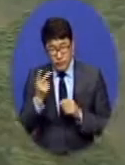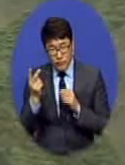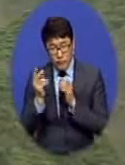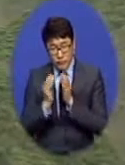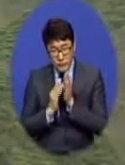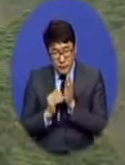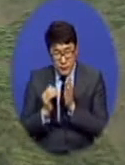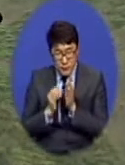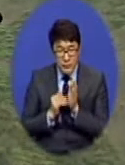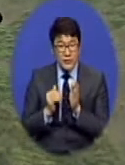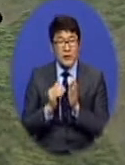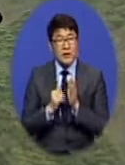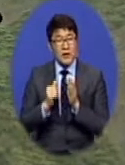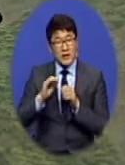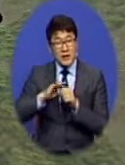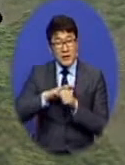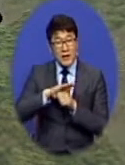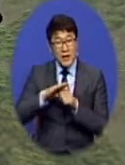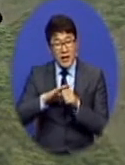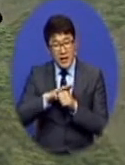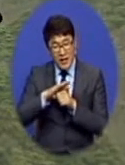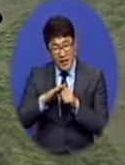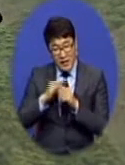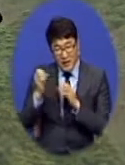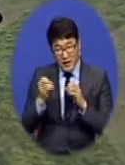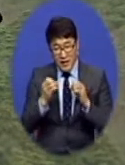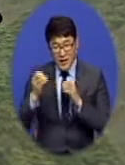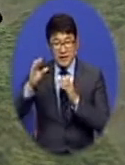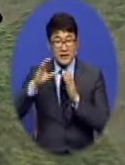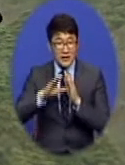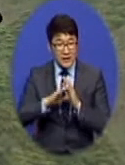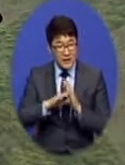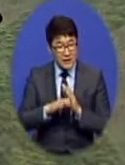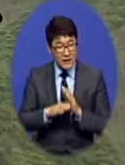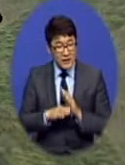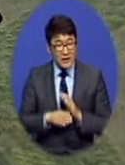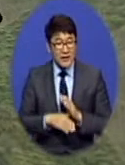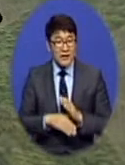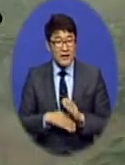살짝의 둘이서 사랑을 알 때는